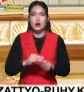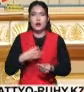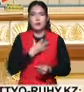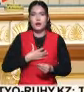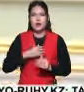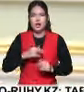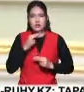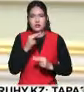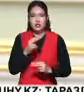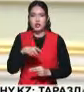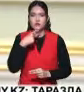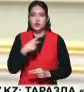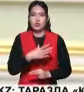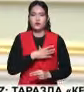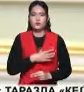жатқанын айтты.